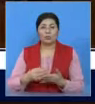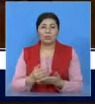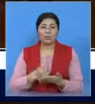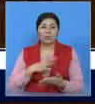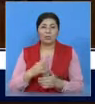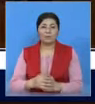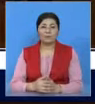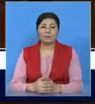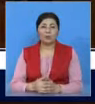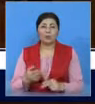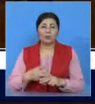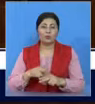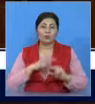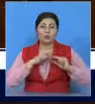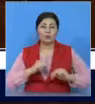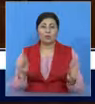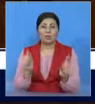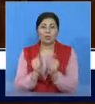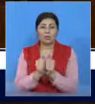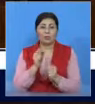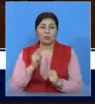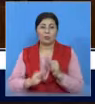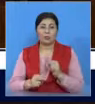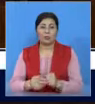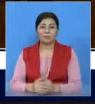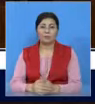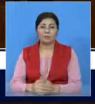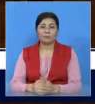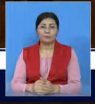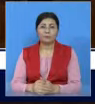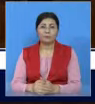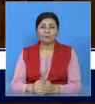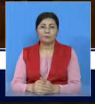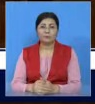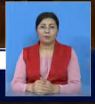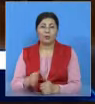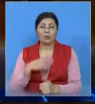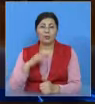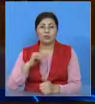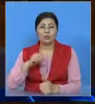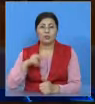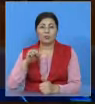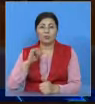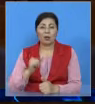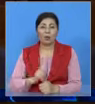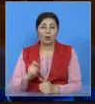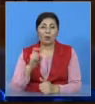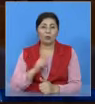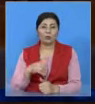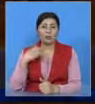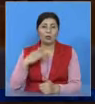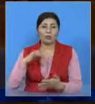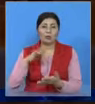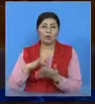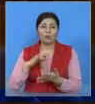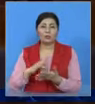сатысында жақындады. Әсіресе картоптың жаңағы көбісі жаңа Желтау селолық округінде, Қарғалы ауданында және Ақтөбе